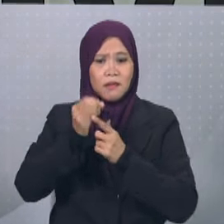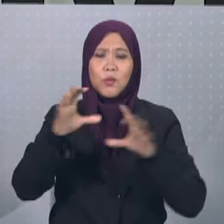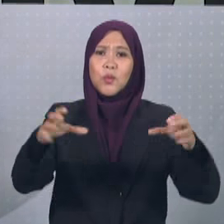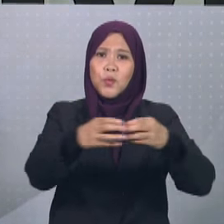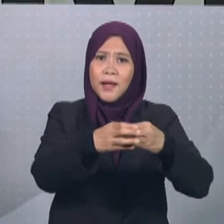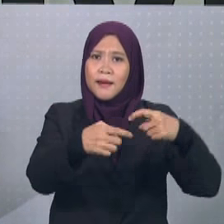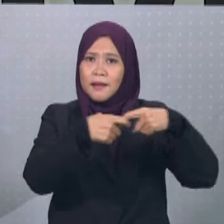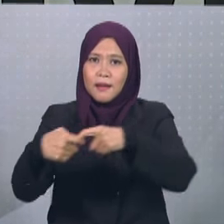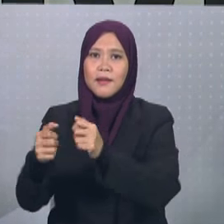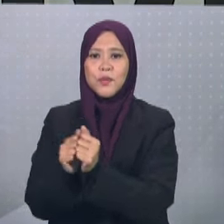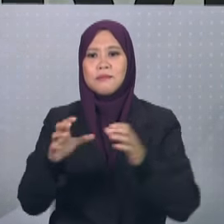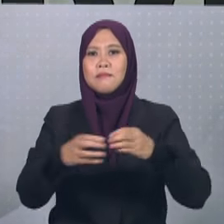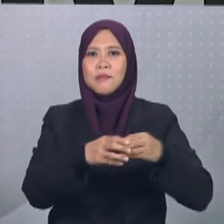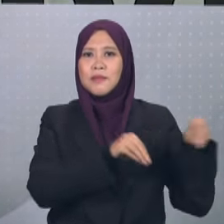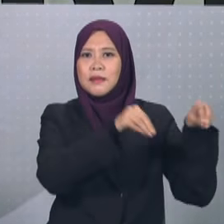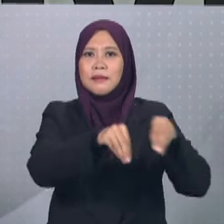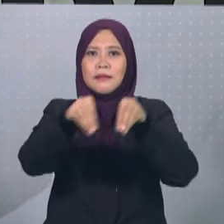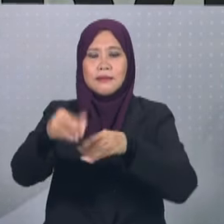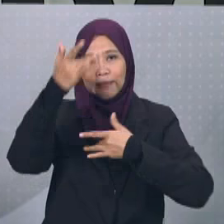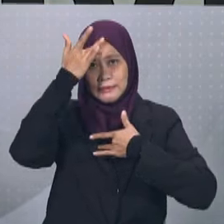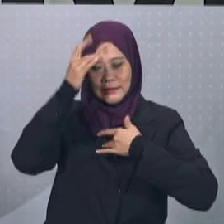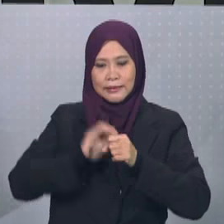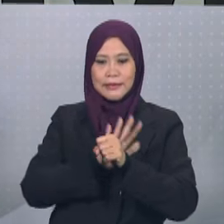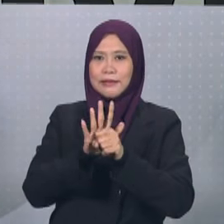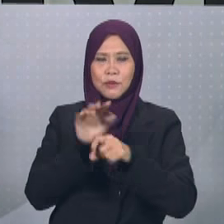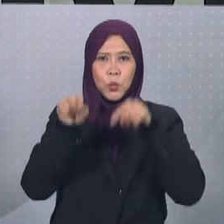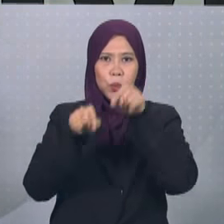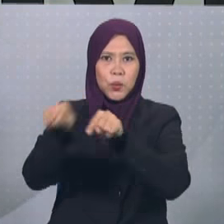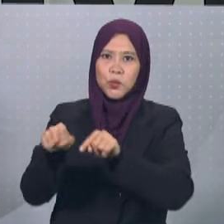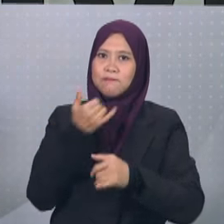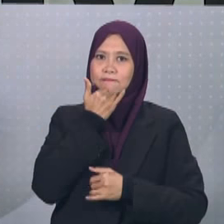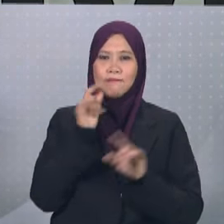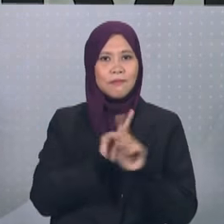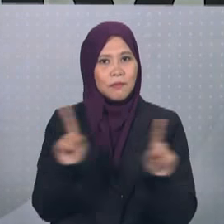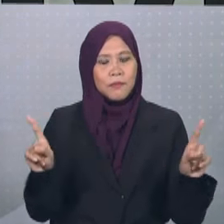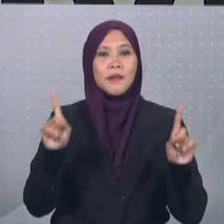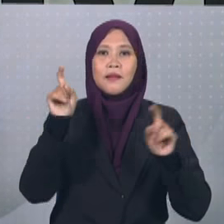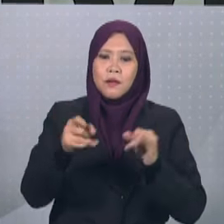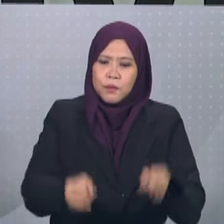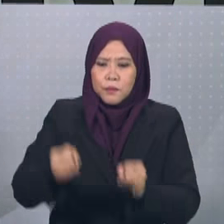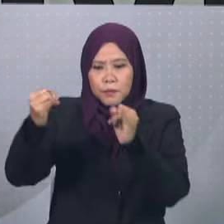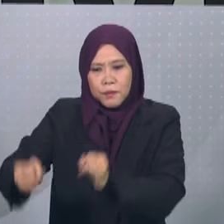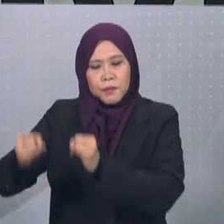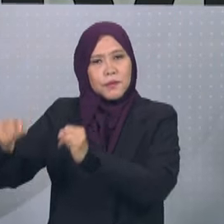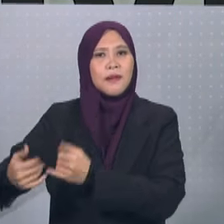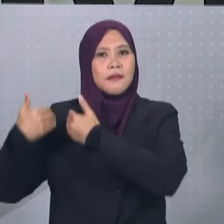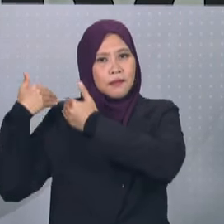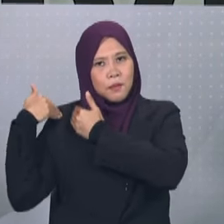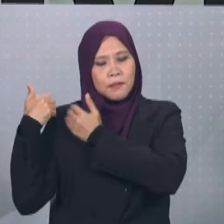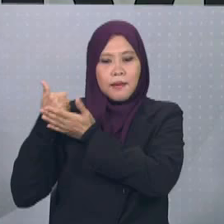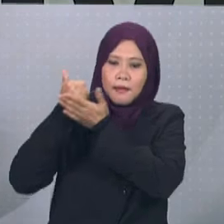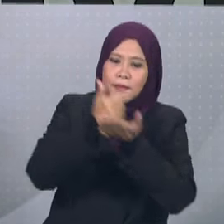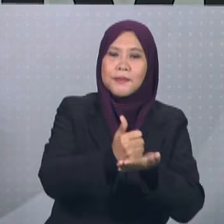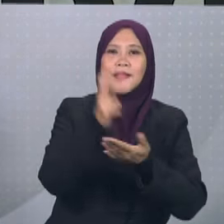yang dikaitkan dengan kluster jangkitan COVID-19. Jelasnya, setiap individu perlu memainkan peranan untuk membantu kerajaan